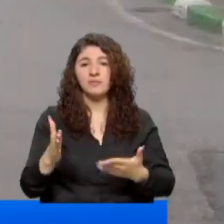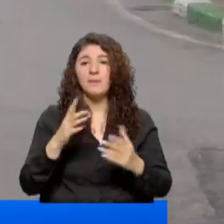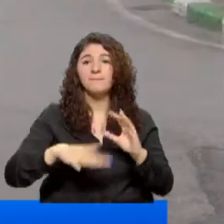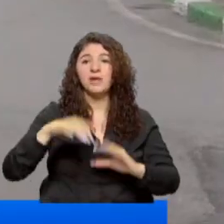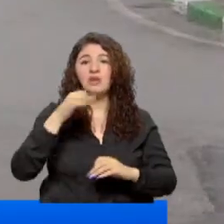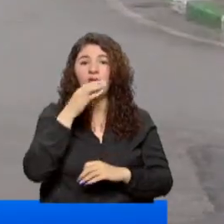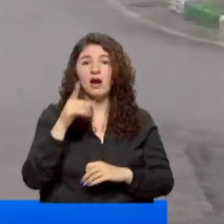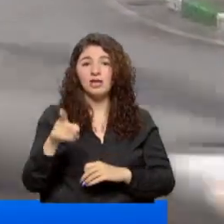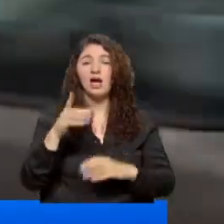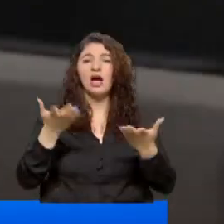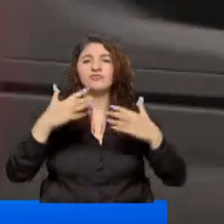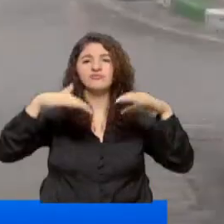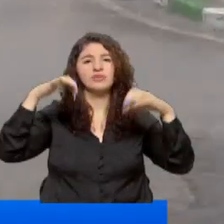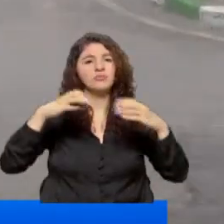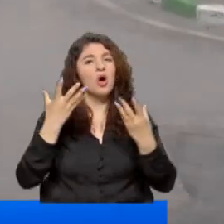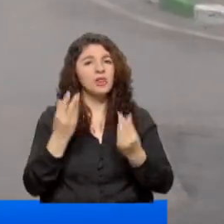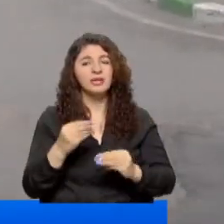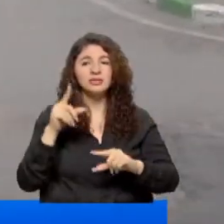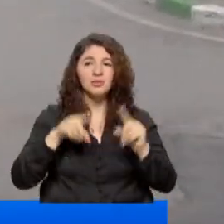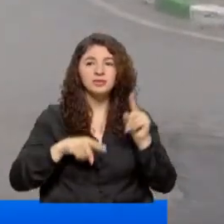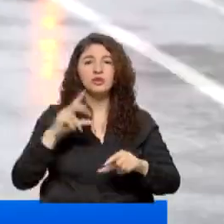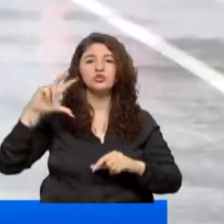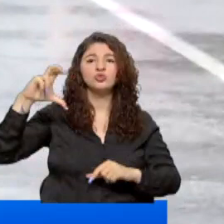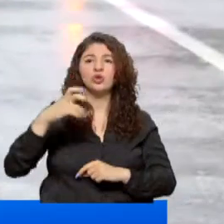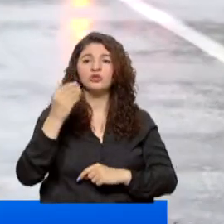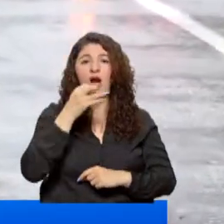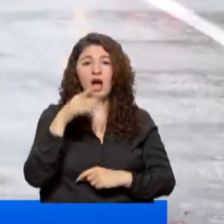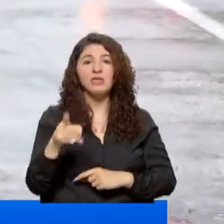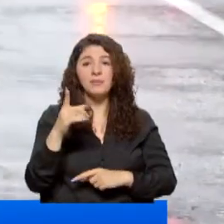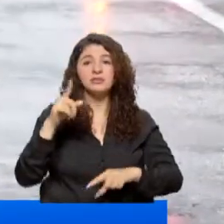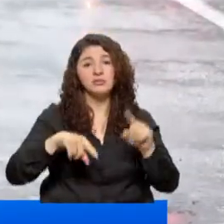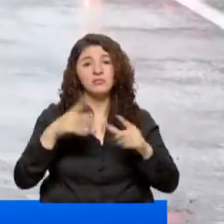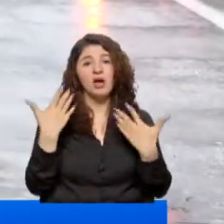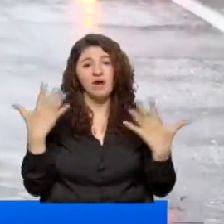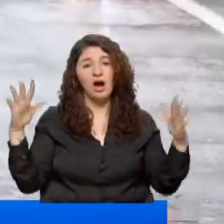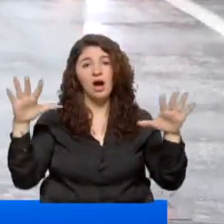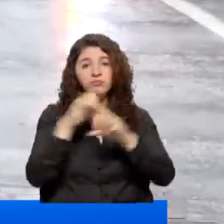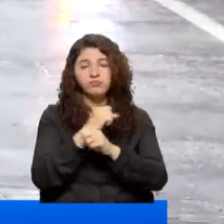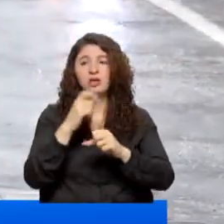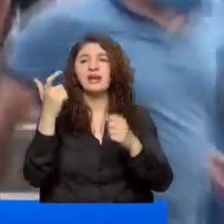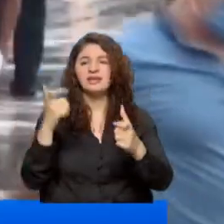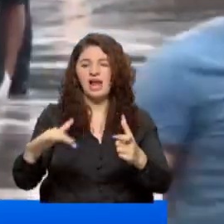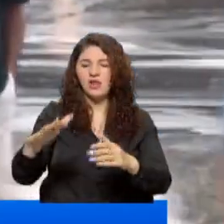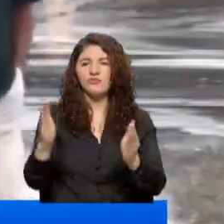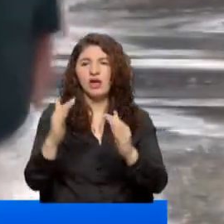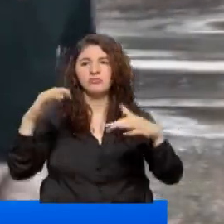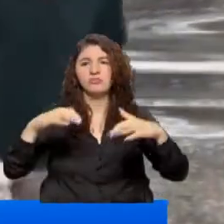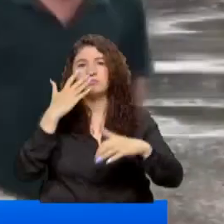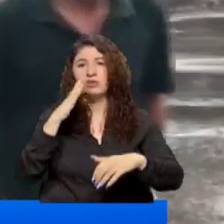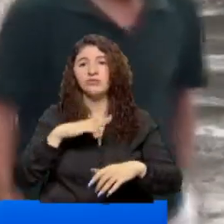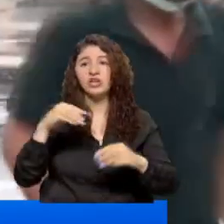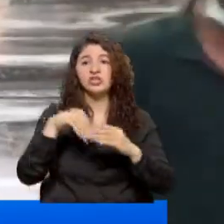Başkent Ankara'da hafif yağış görülebilir zaman zaman güneş görecek Ankara'da ama zaman zaman hava kapatacak yerel yağışlar bekleniyor